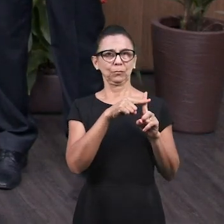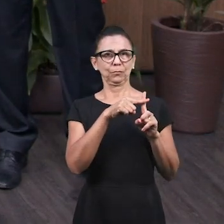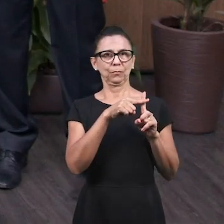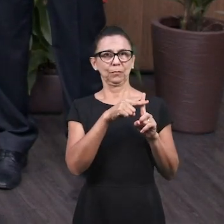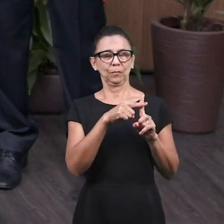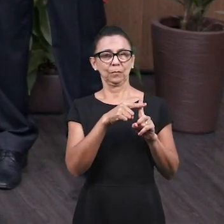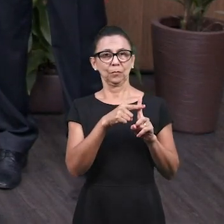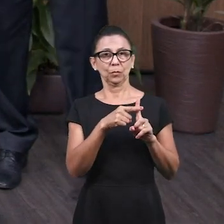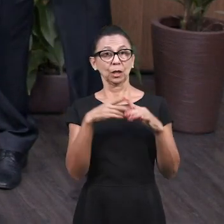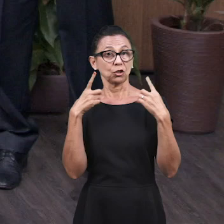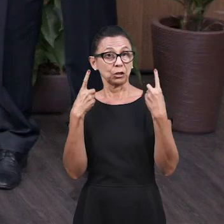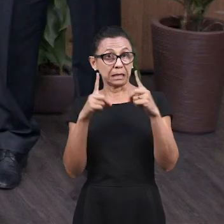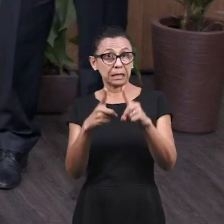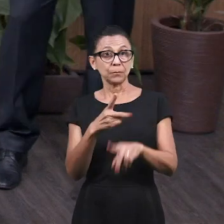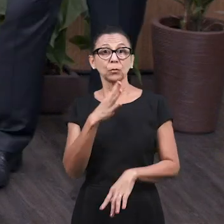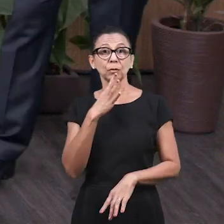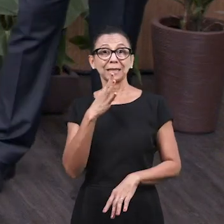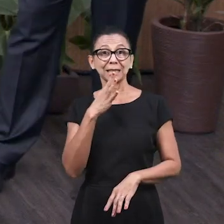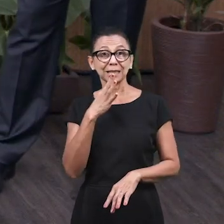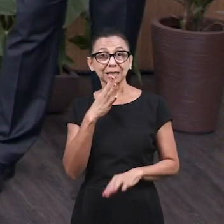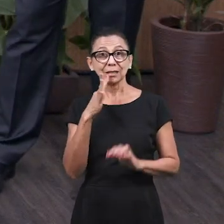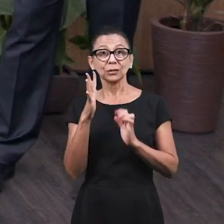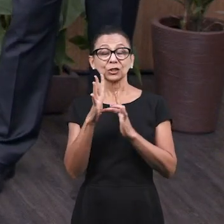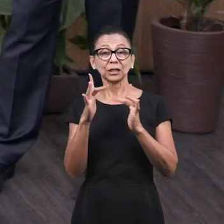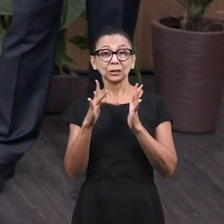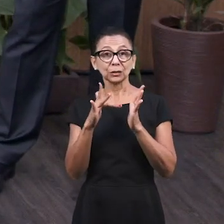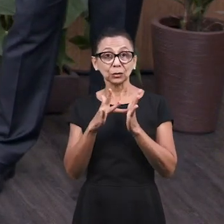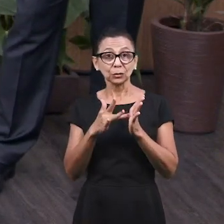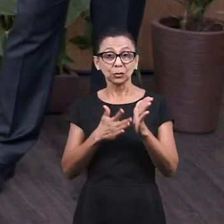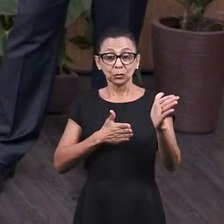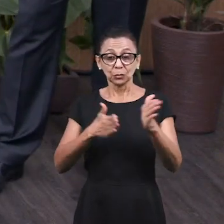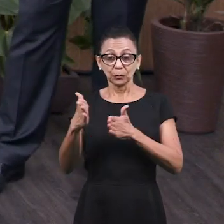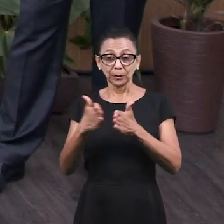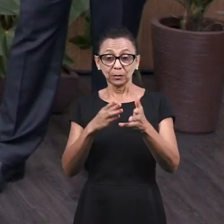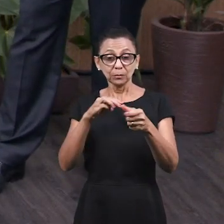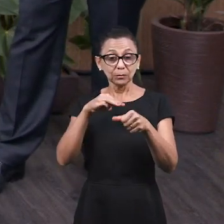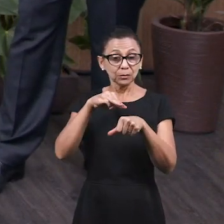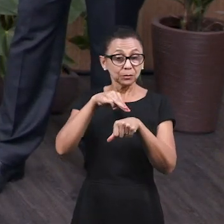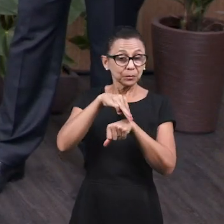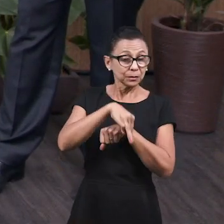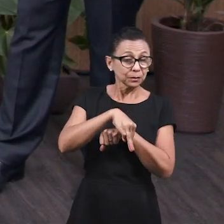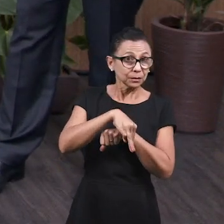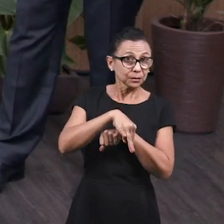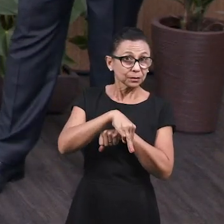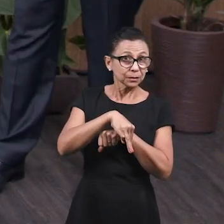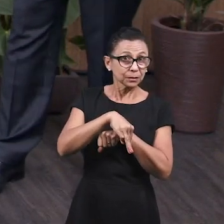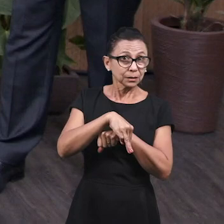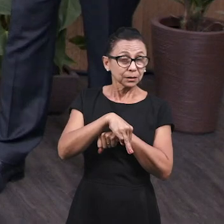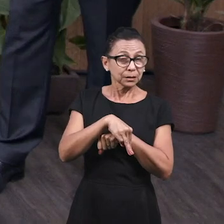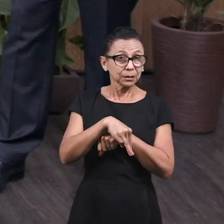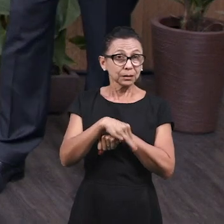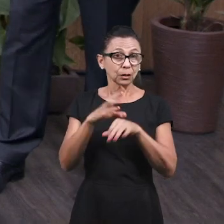все остальные ученики. Почему? Потому что смерть Господа Иисуса для них была